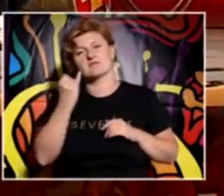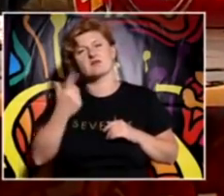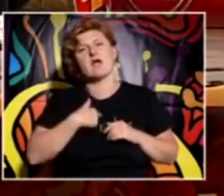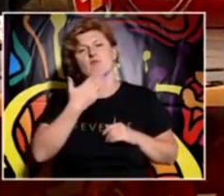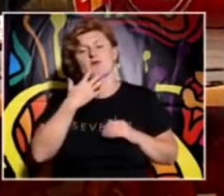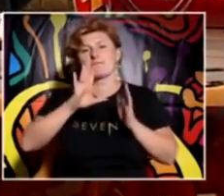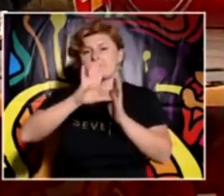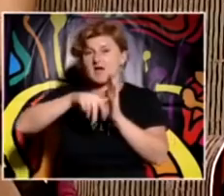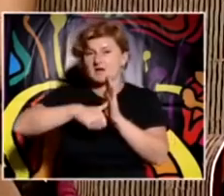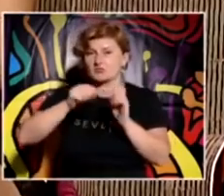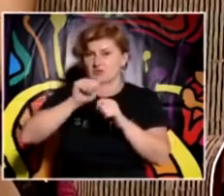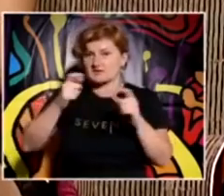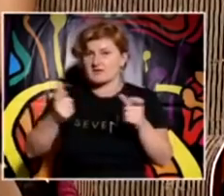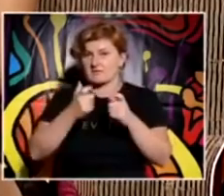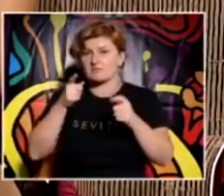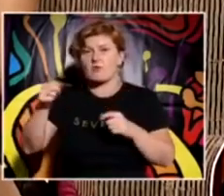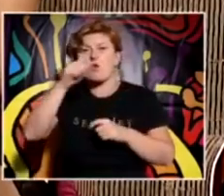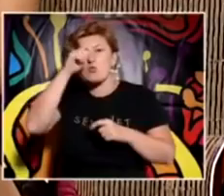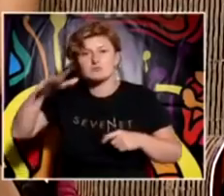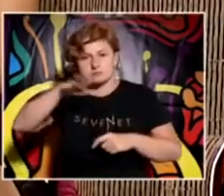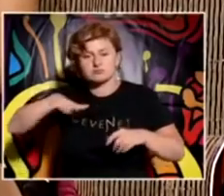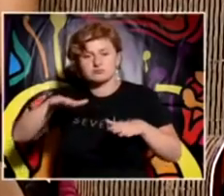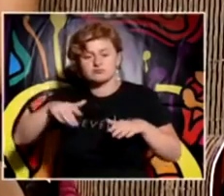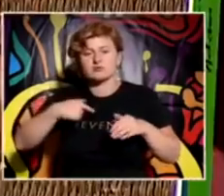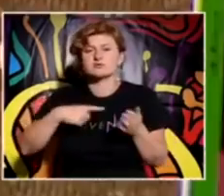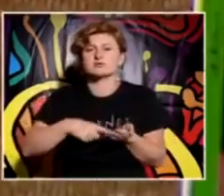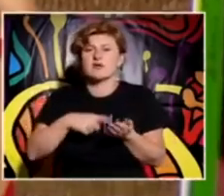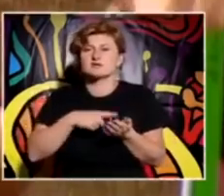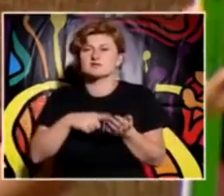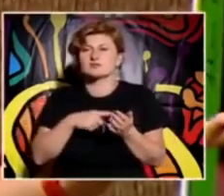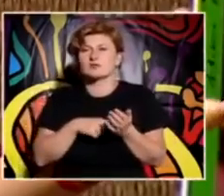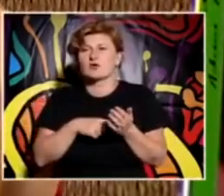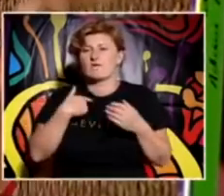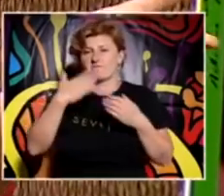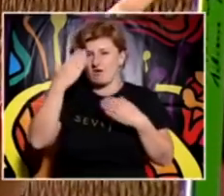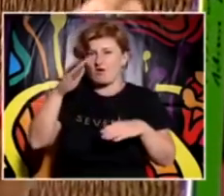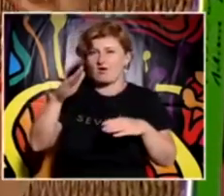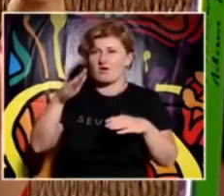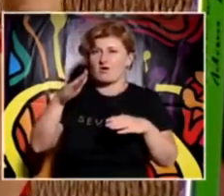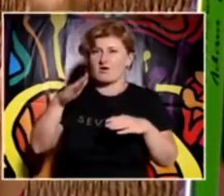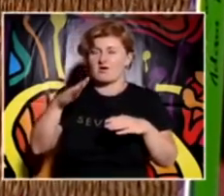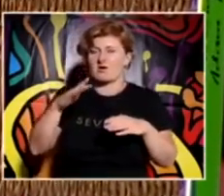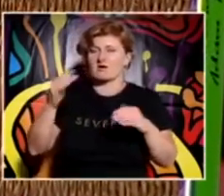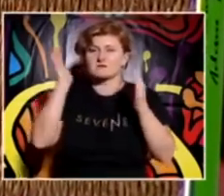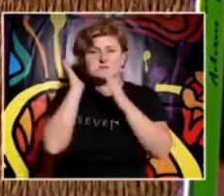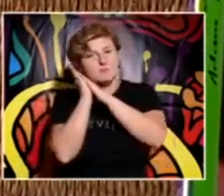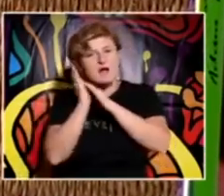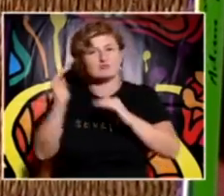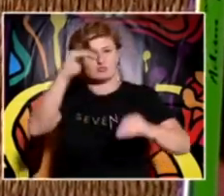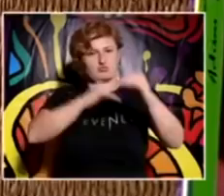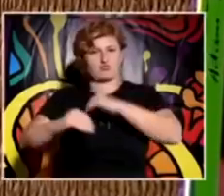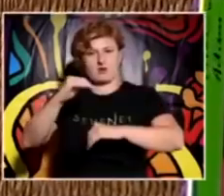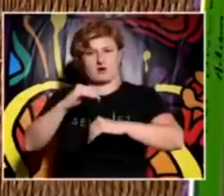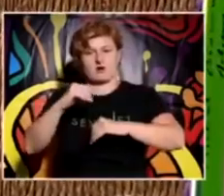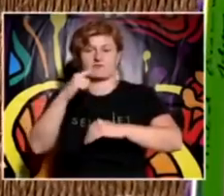że w miastach na przykład jest niebezpiecznie, bo tam są ludzie. Ja akurat bardzo często wolę właśnie gdzieś spać w górach i tak dalej. Tam co